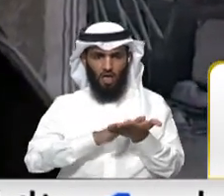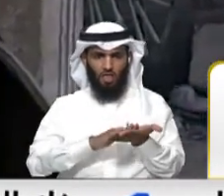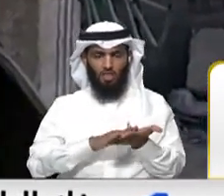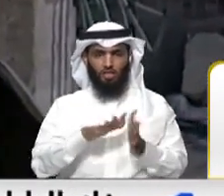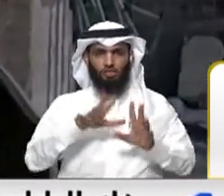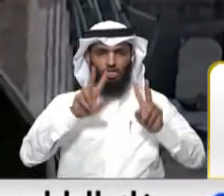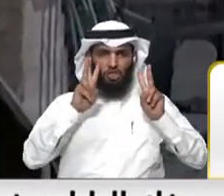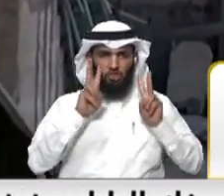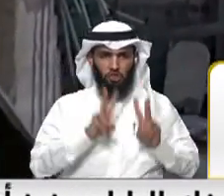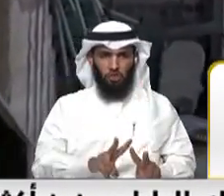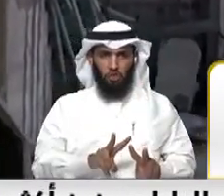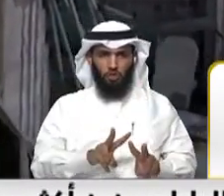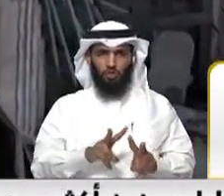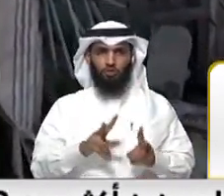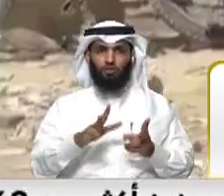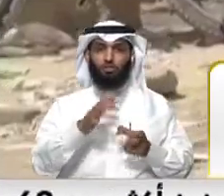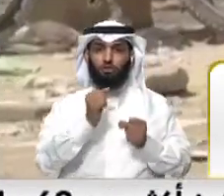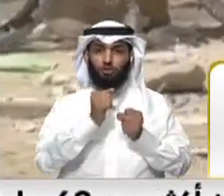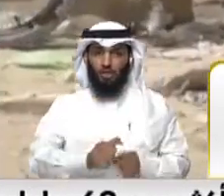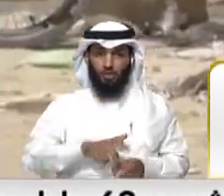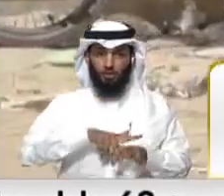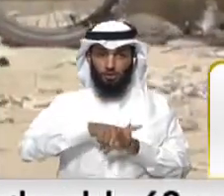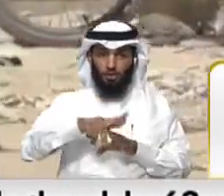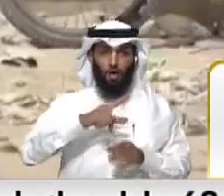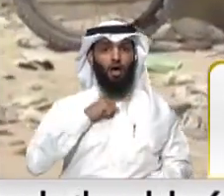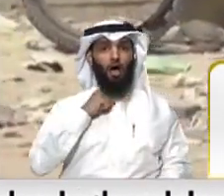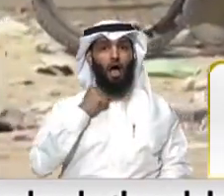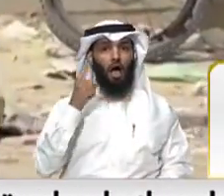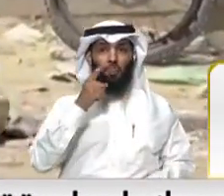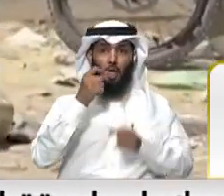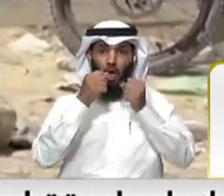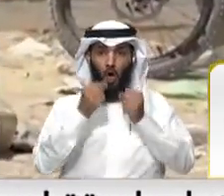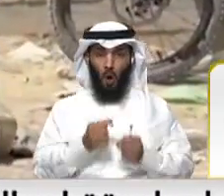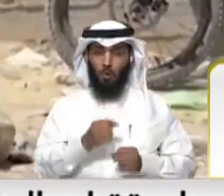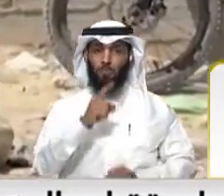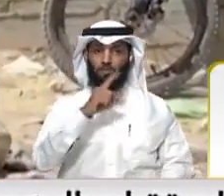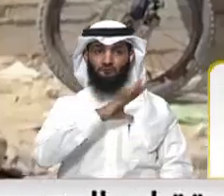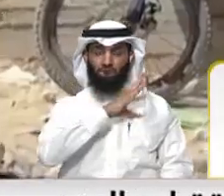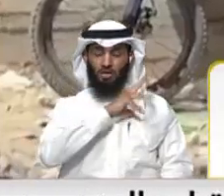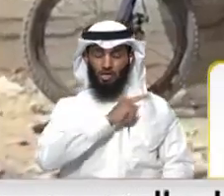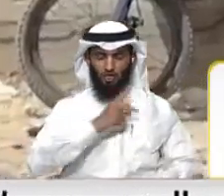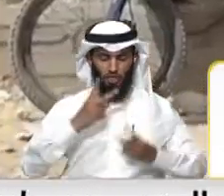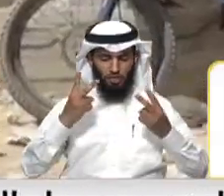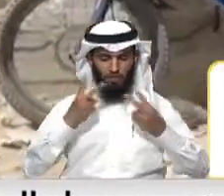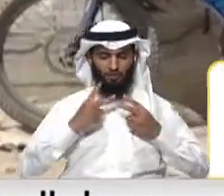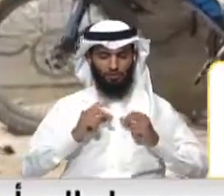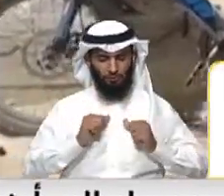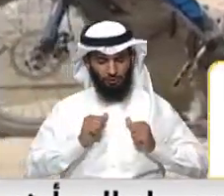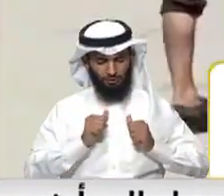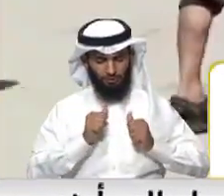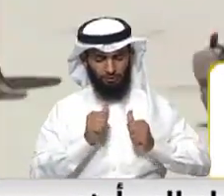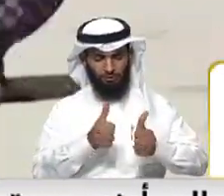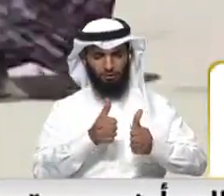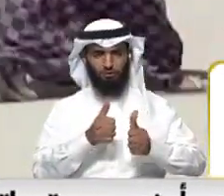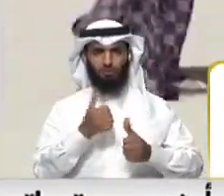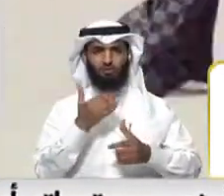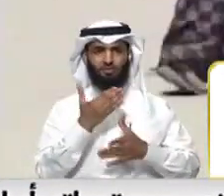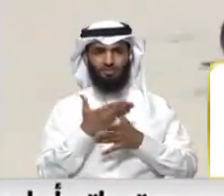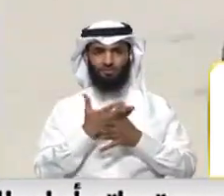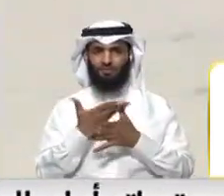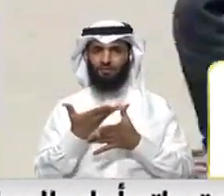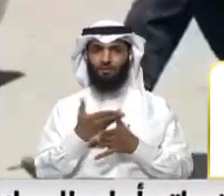ظروف بالغه القسوه والخطر الشديد هؤلاء وسواهم في كل غزه هم من خرج من